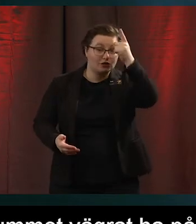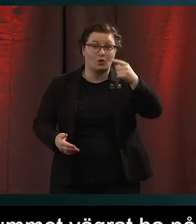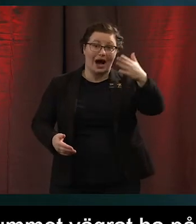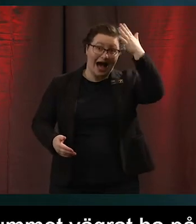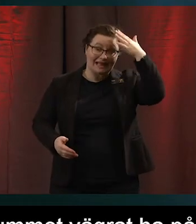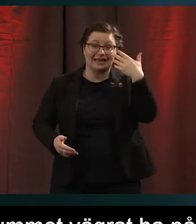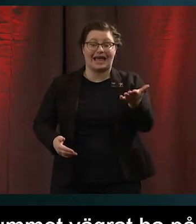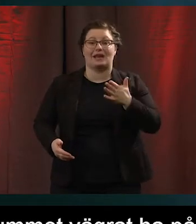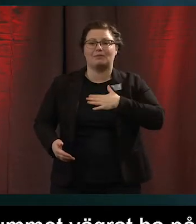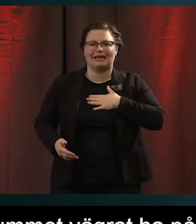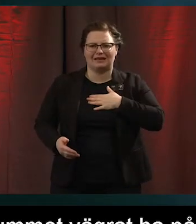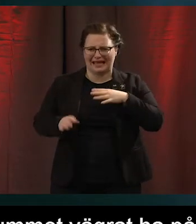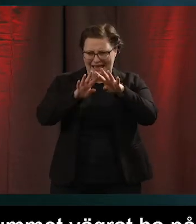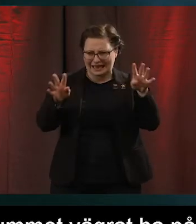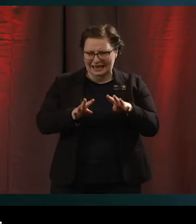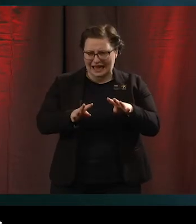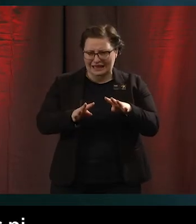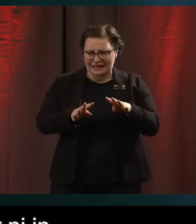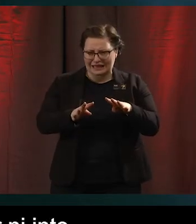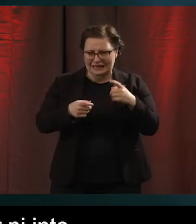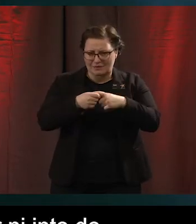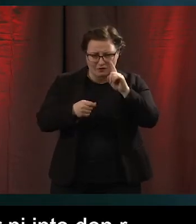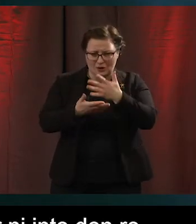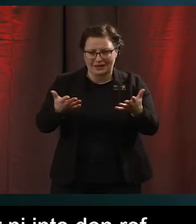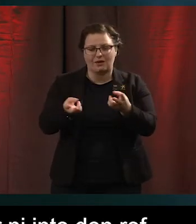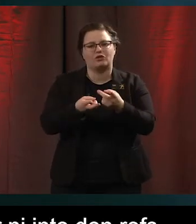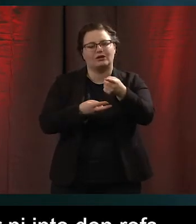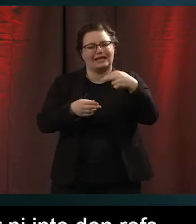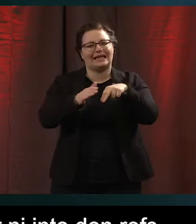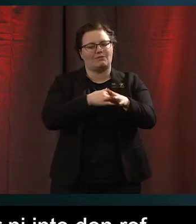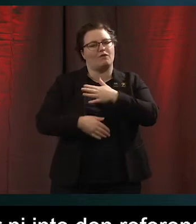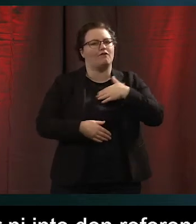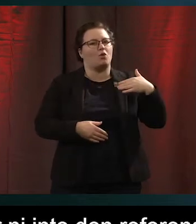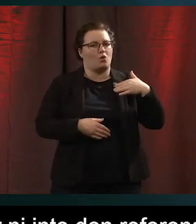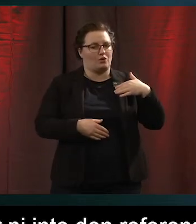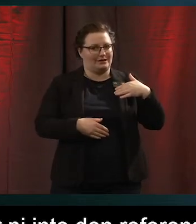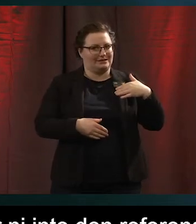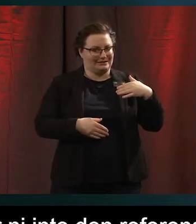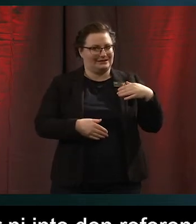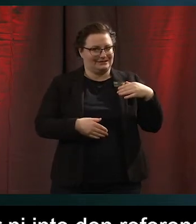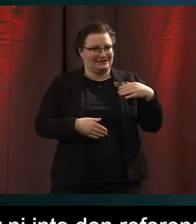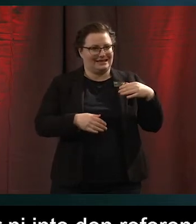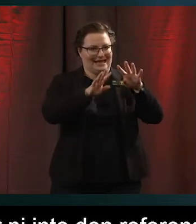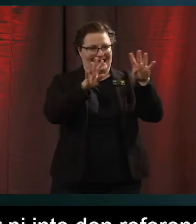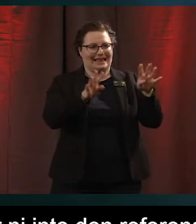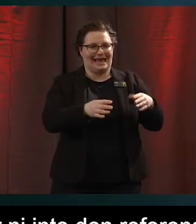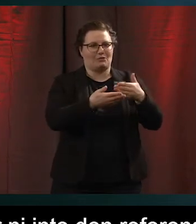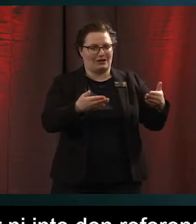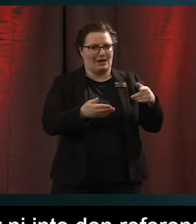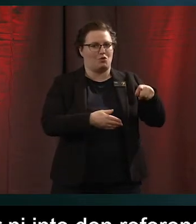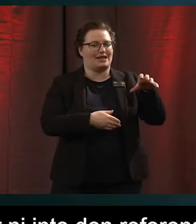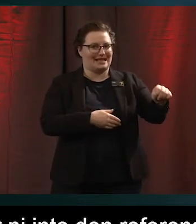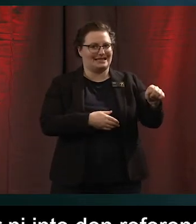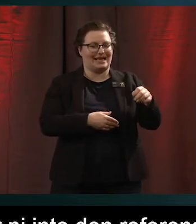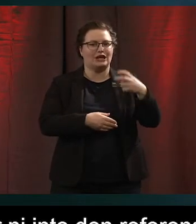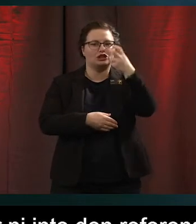internetsammanhang så gå gärna in på internetmuseum.se och googla på Hatten är din, eller sök ska jag väl säga när